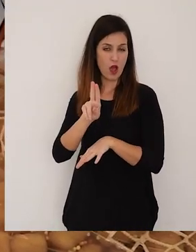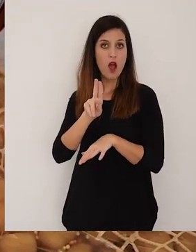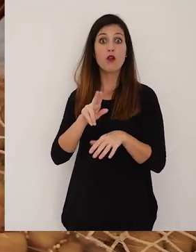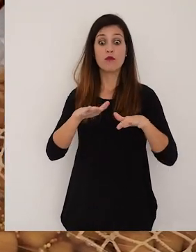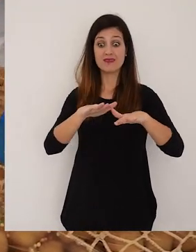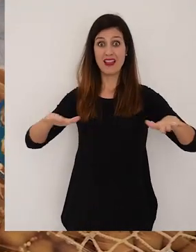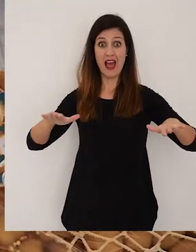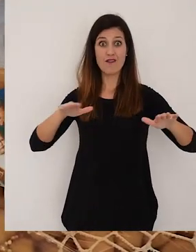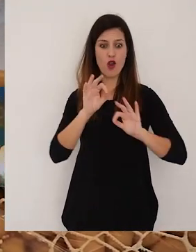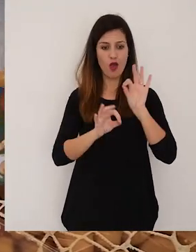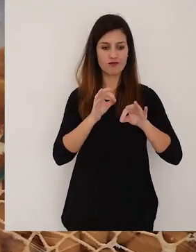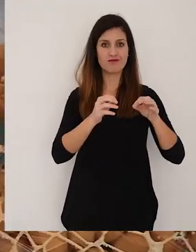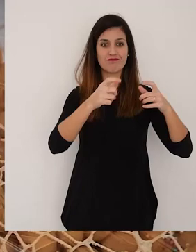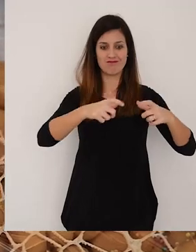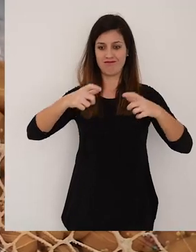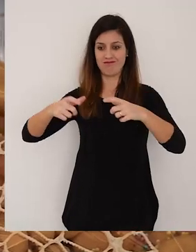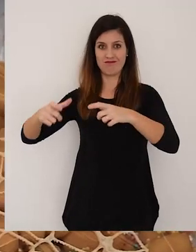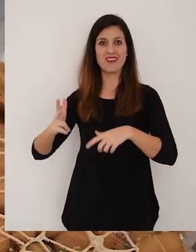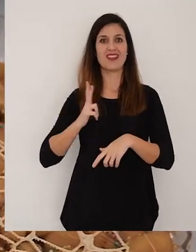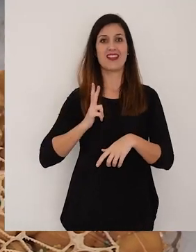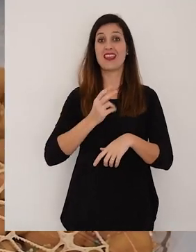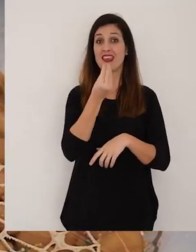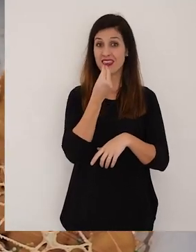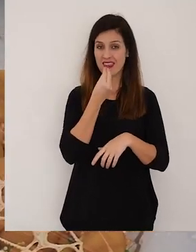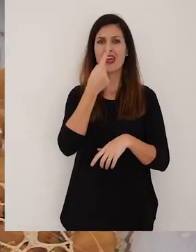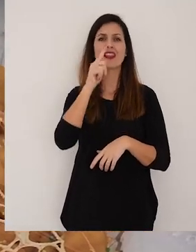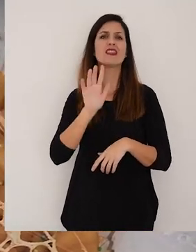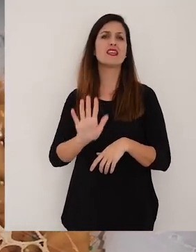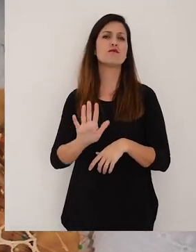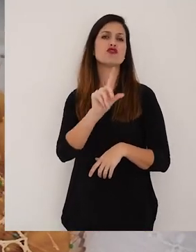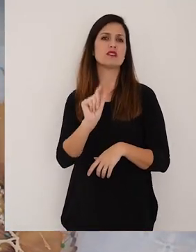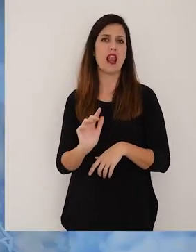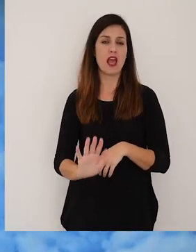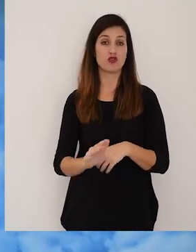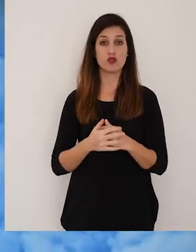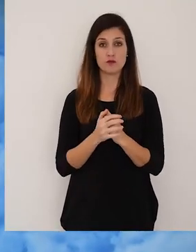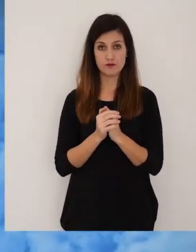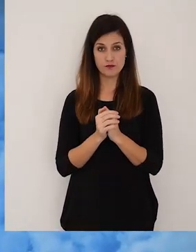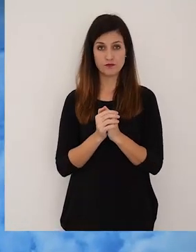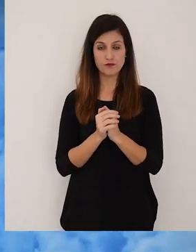pubblico, ricche di prodotti tipici locali e di antichi sapori salentini.